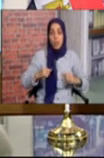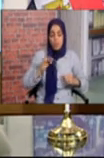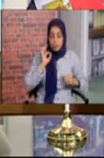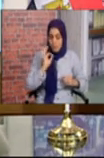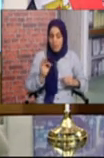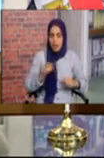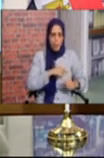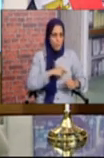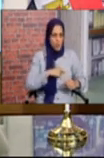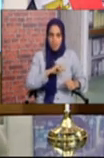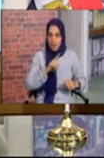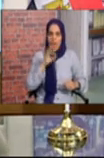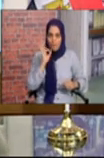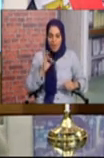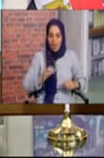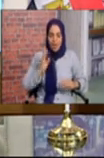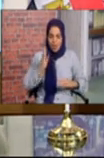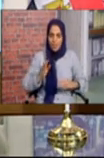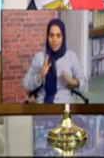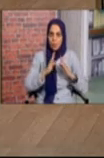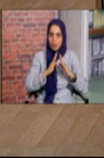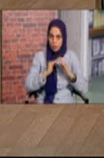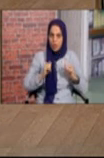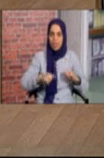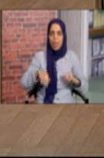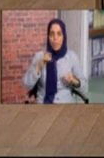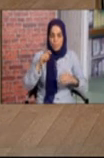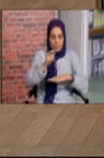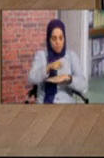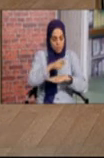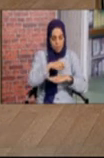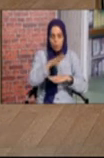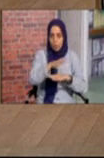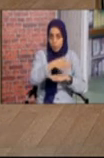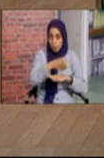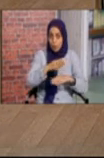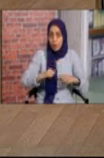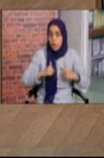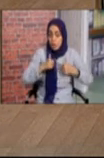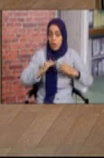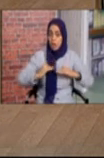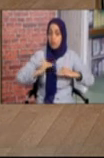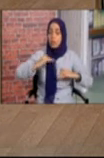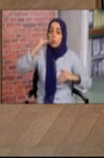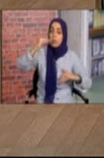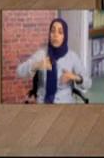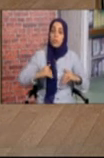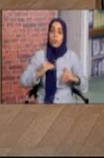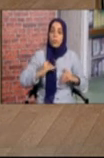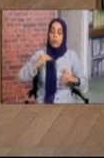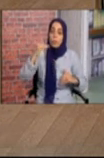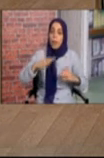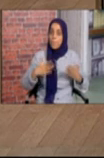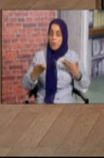فعل، انها تكون على قد المسؤولية، انها بتحل وبترسم خريطة بلدها من اجل النهوض والارتقاء